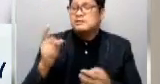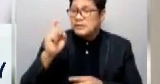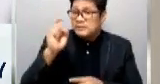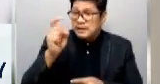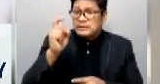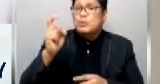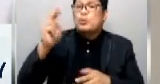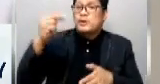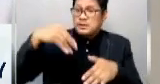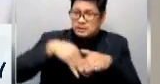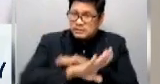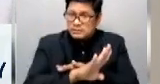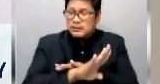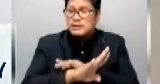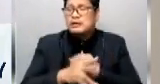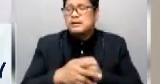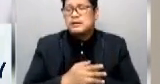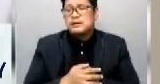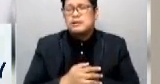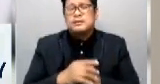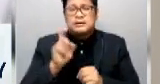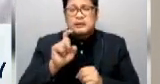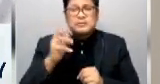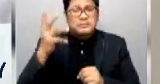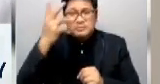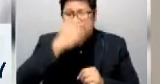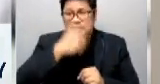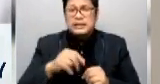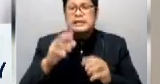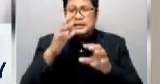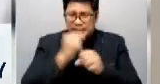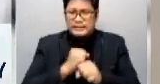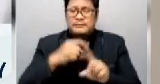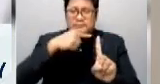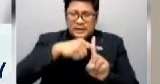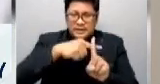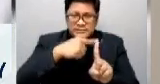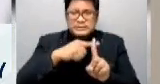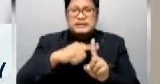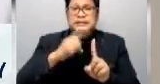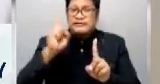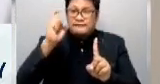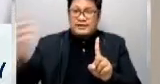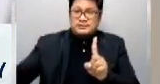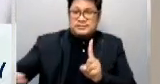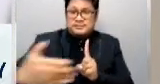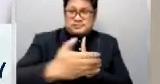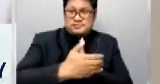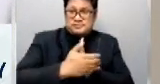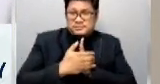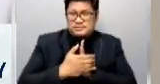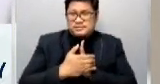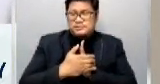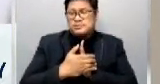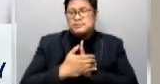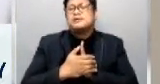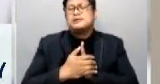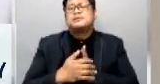natin kung mas maganda mahuli natin kagad yung positive and then isolate immediately. So yun ang nakita natin na possible